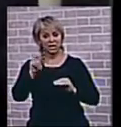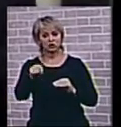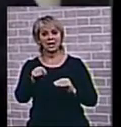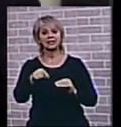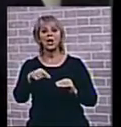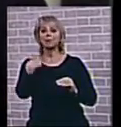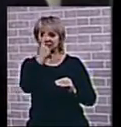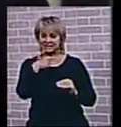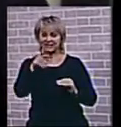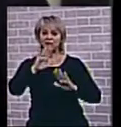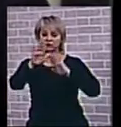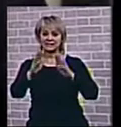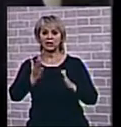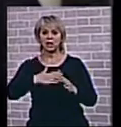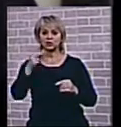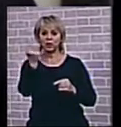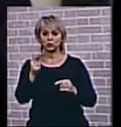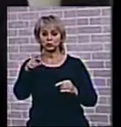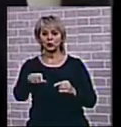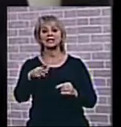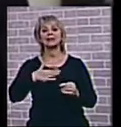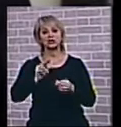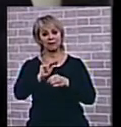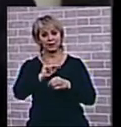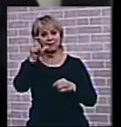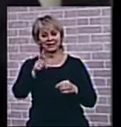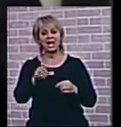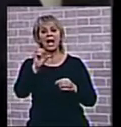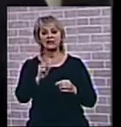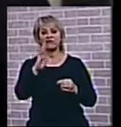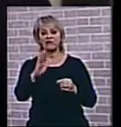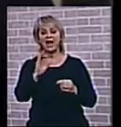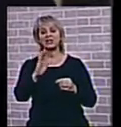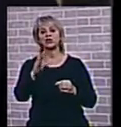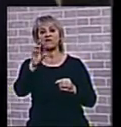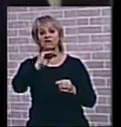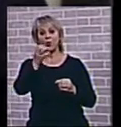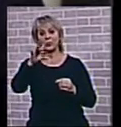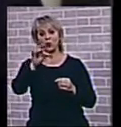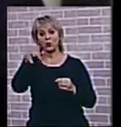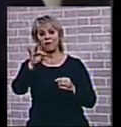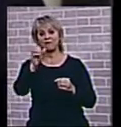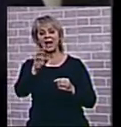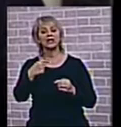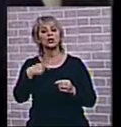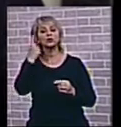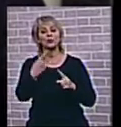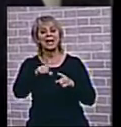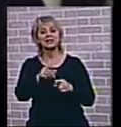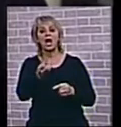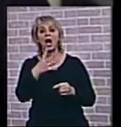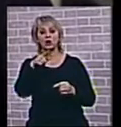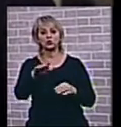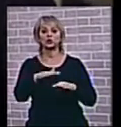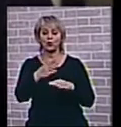украшать персональная выставка нашего художника, нашего преподавателя Александра Ивановича Федорова. Я думаю, что это очень